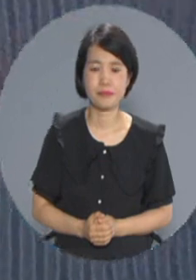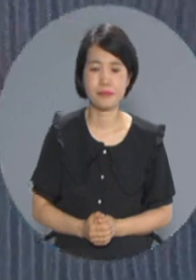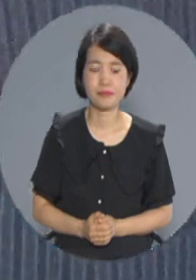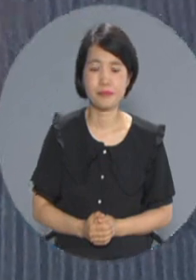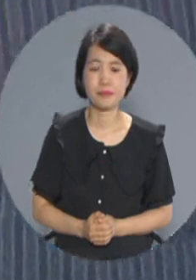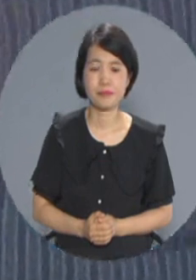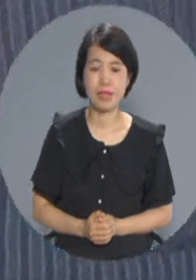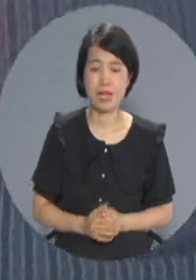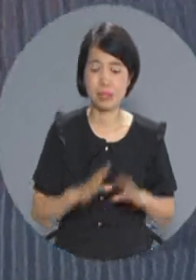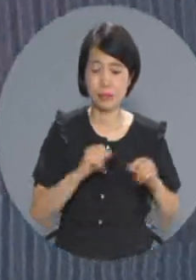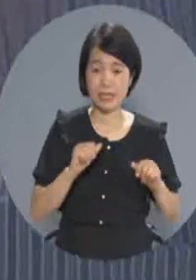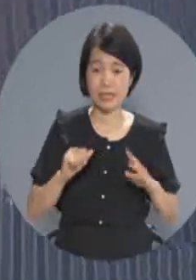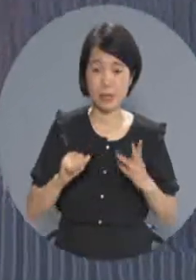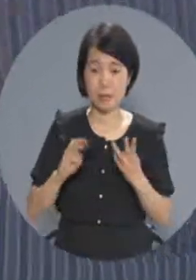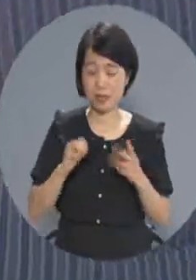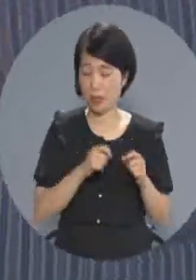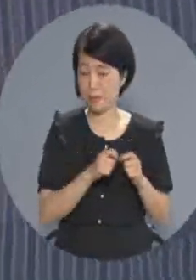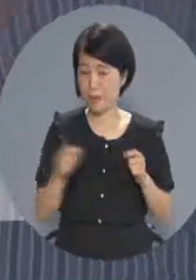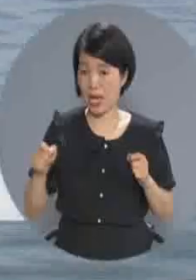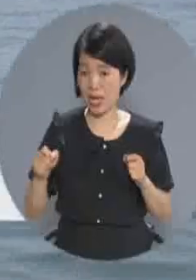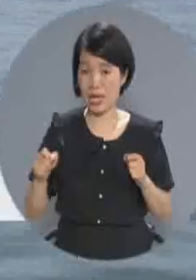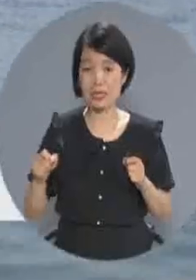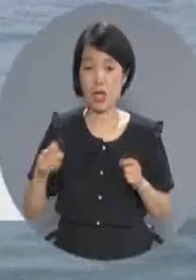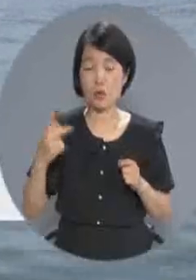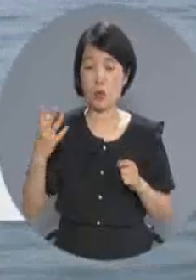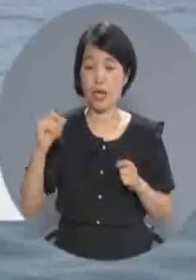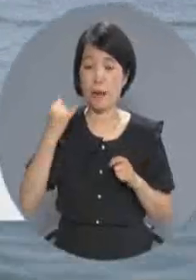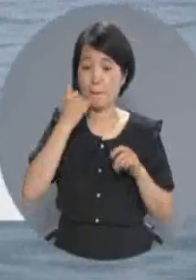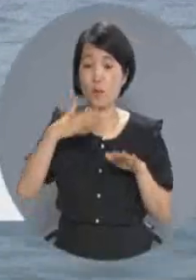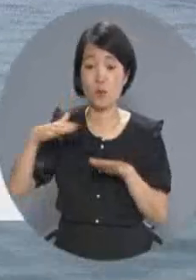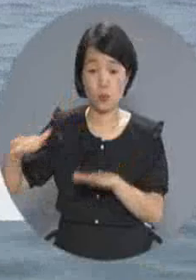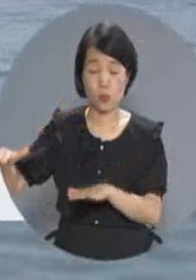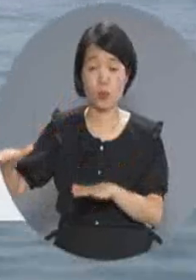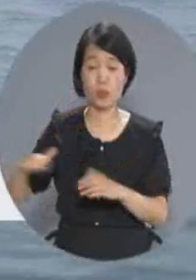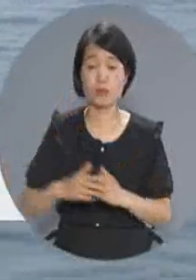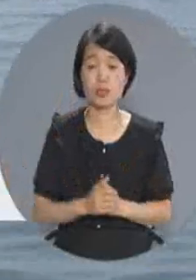육지에서 300m가량 떨어진 무안군 해제면 보릿포 해상입니다.